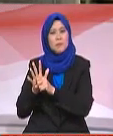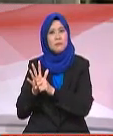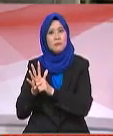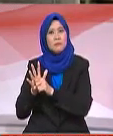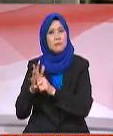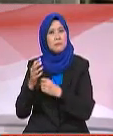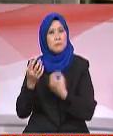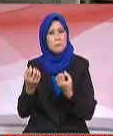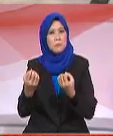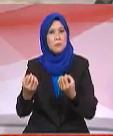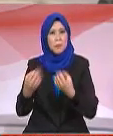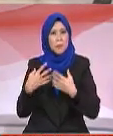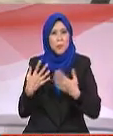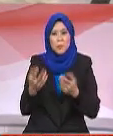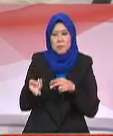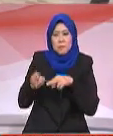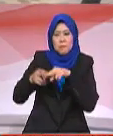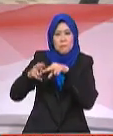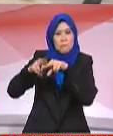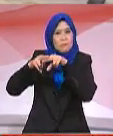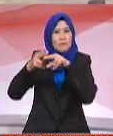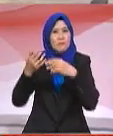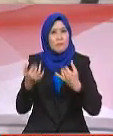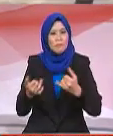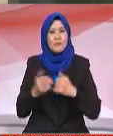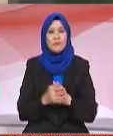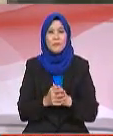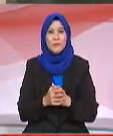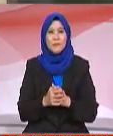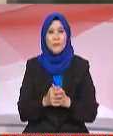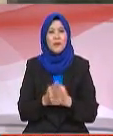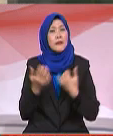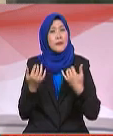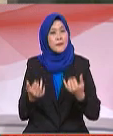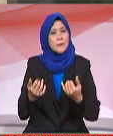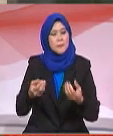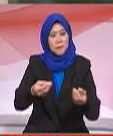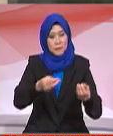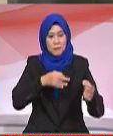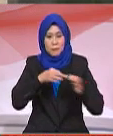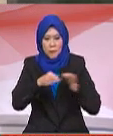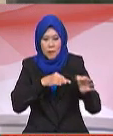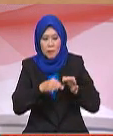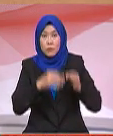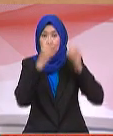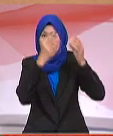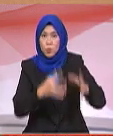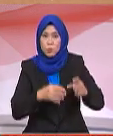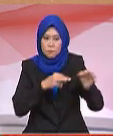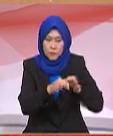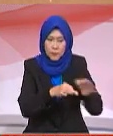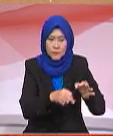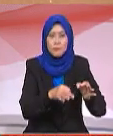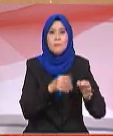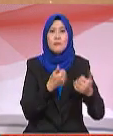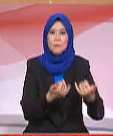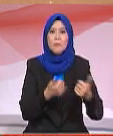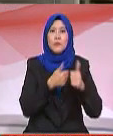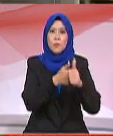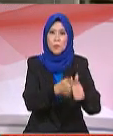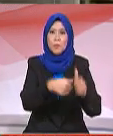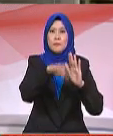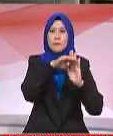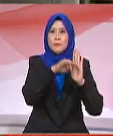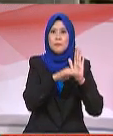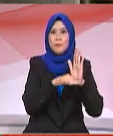bilang kes dia semakin naik. Tapi apa yang kami diberi faham dan keyakinan yang kami diberi oleh guru-guru pasti, SOP yang dorong